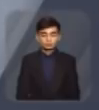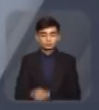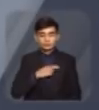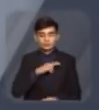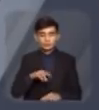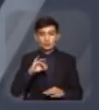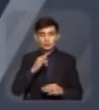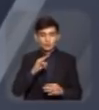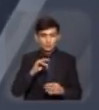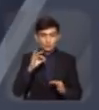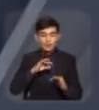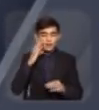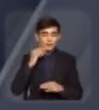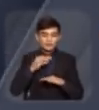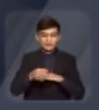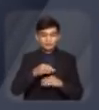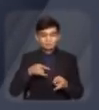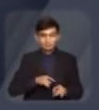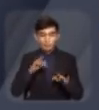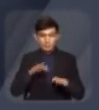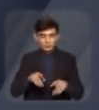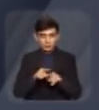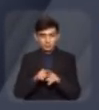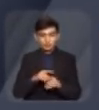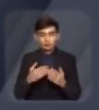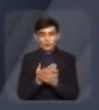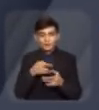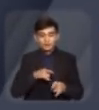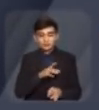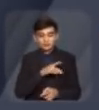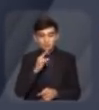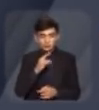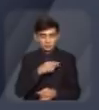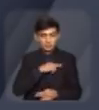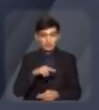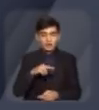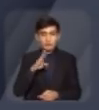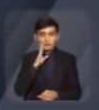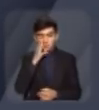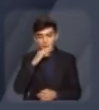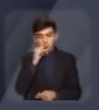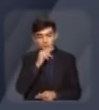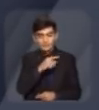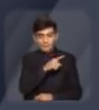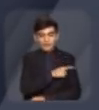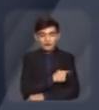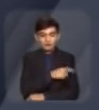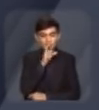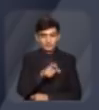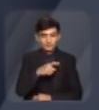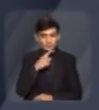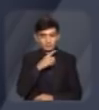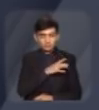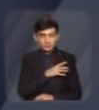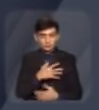Смерть младенца. В одном из алматинских родильных домов скончался новорожденный. Родители винят врачей. Родился вроде сказали